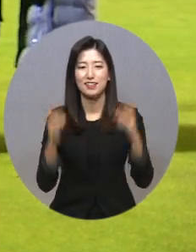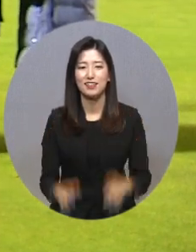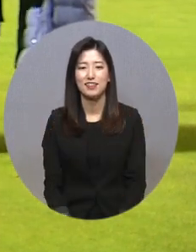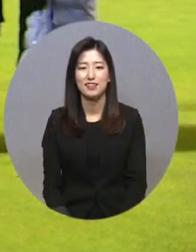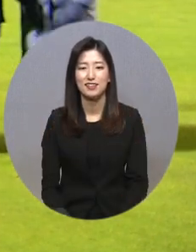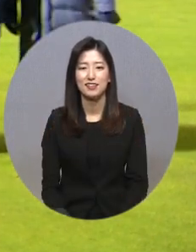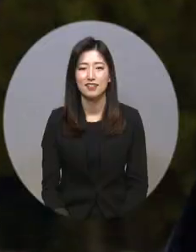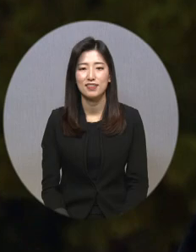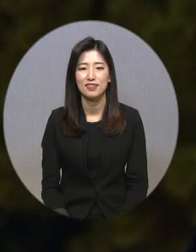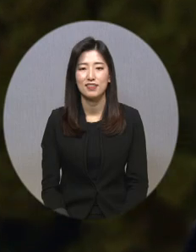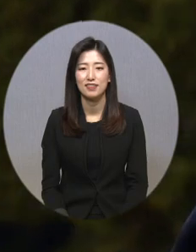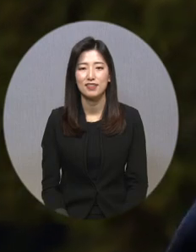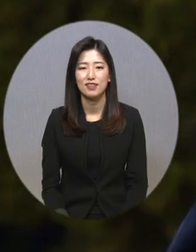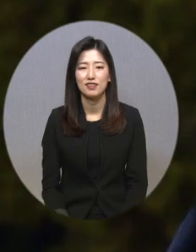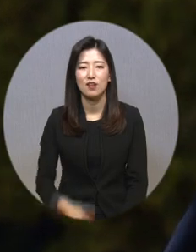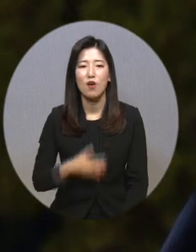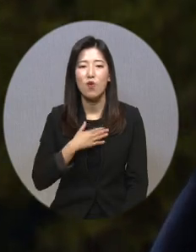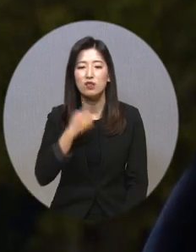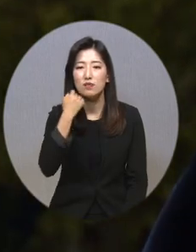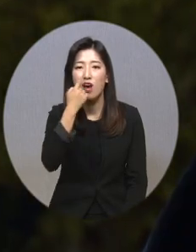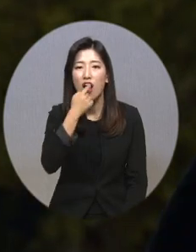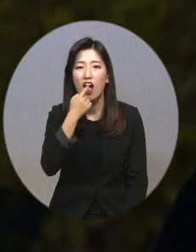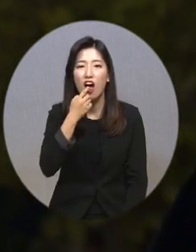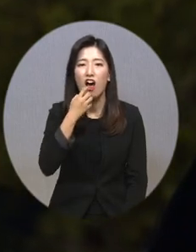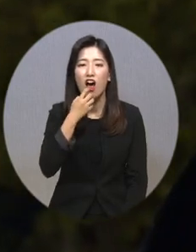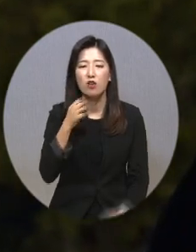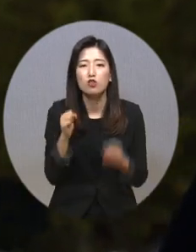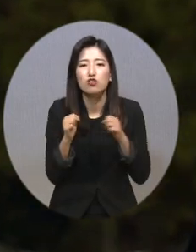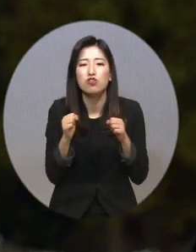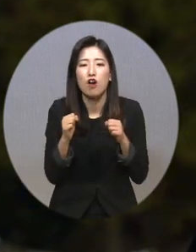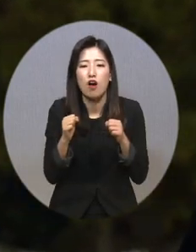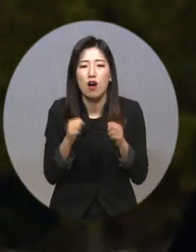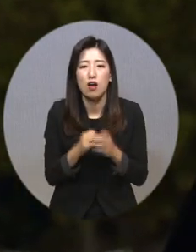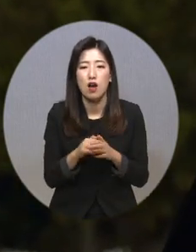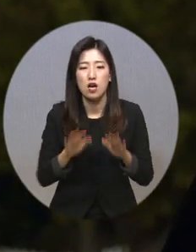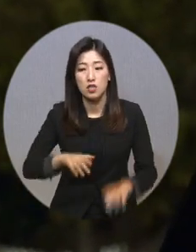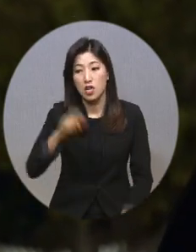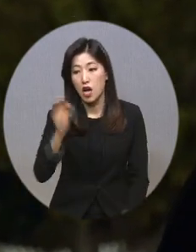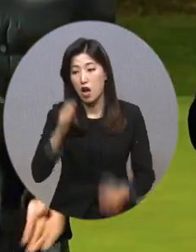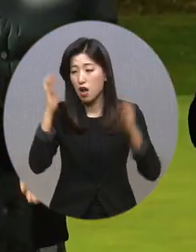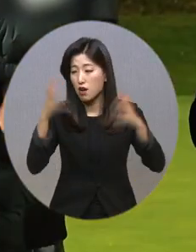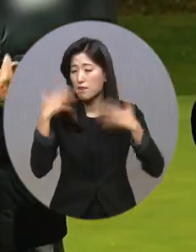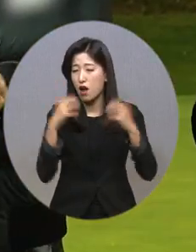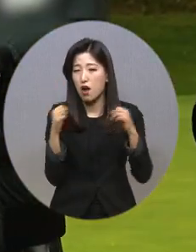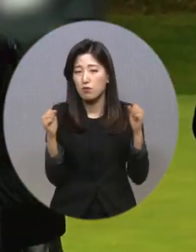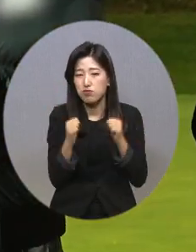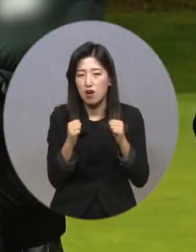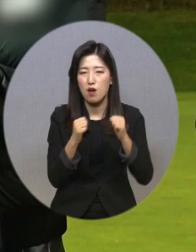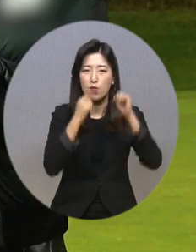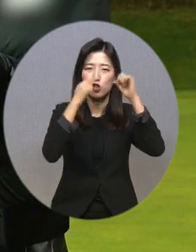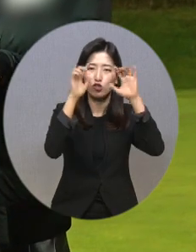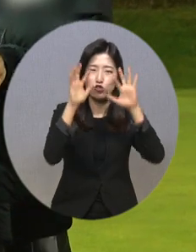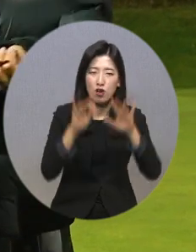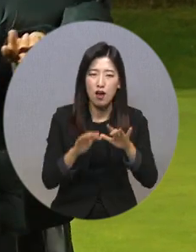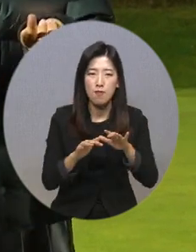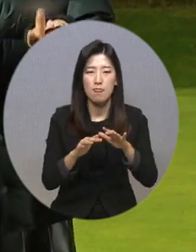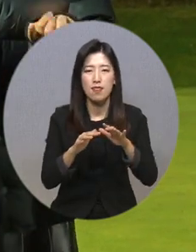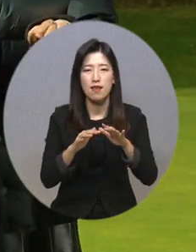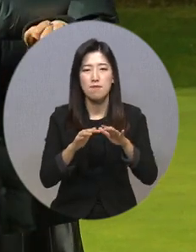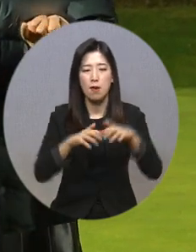정말 어색 요즘 커지고 여러가지 글 강추 와 타게 설 눈 비 바람 아